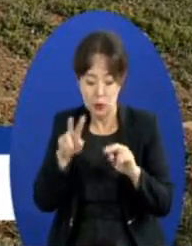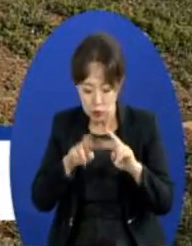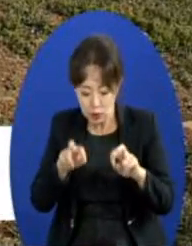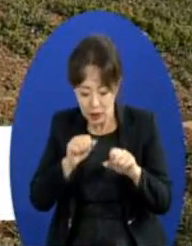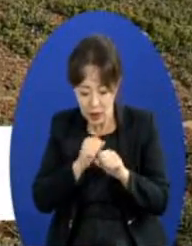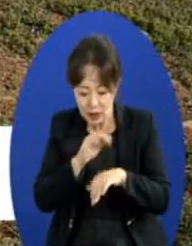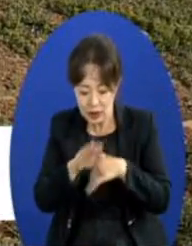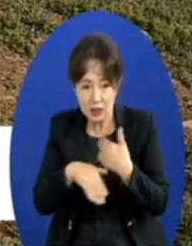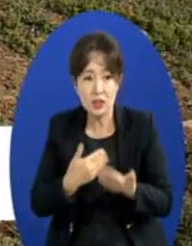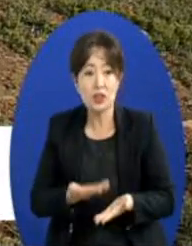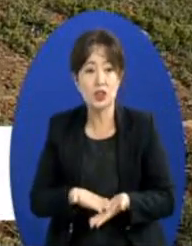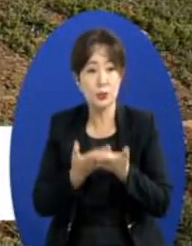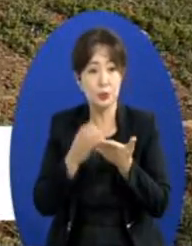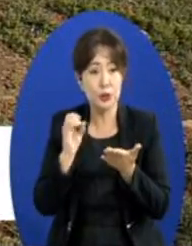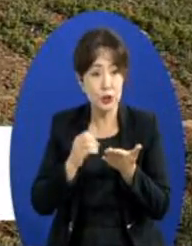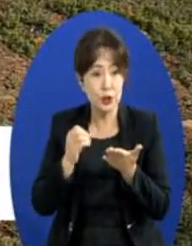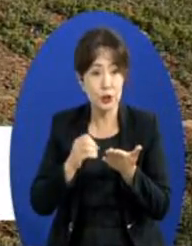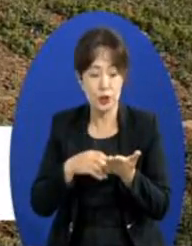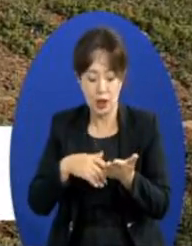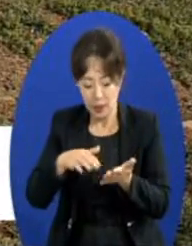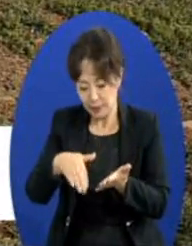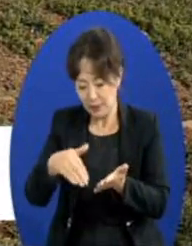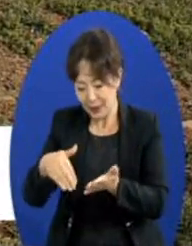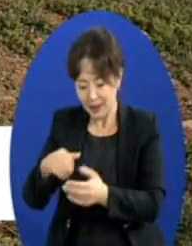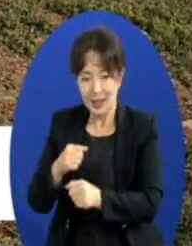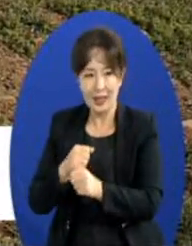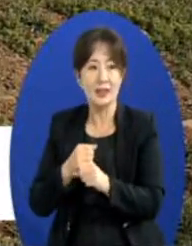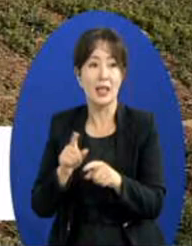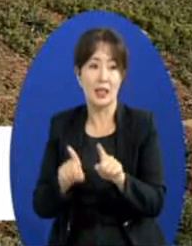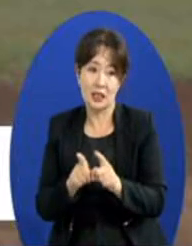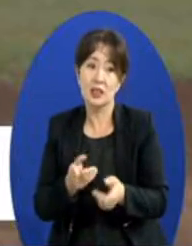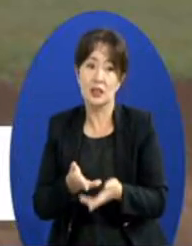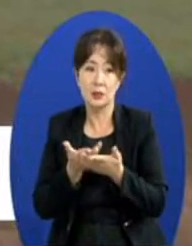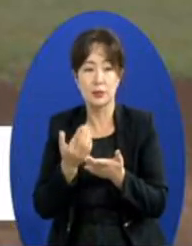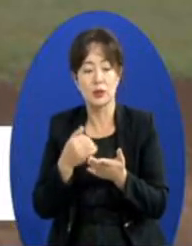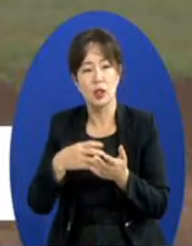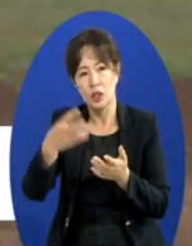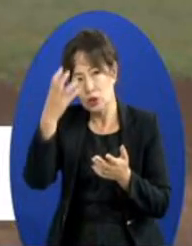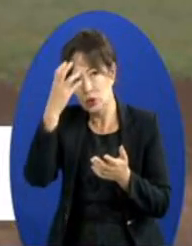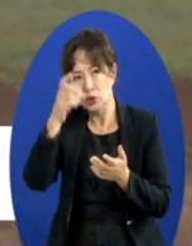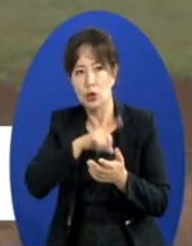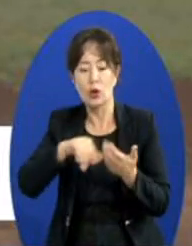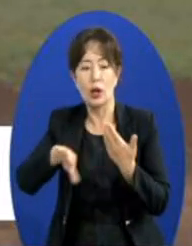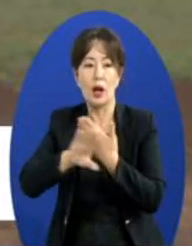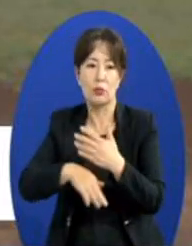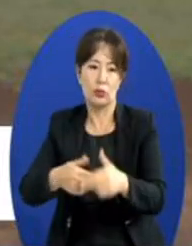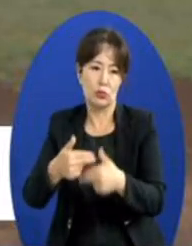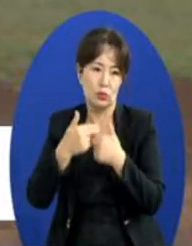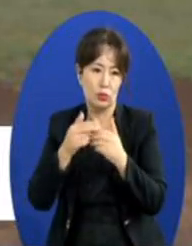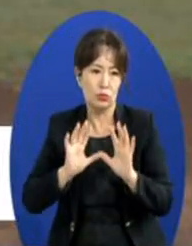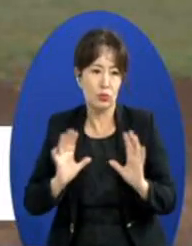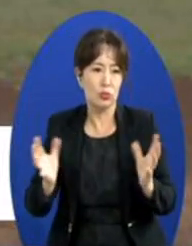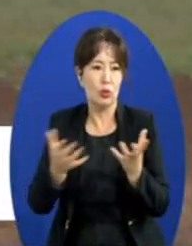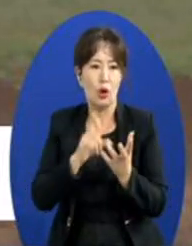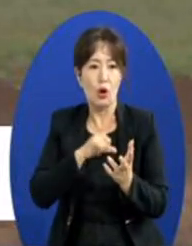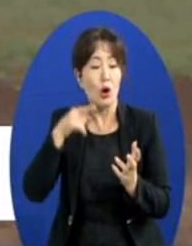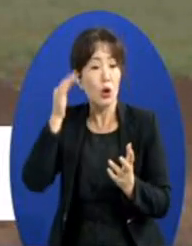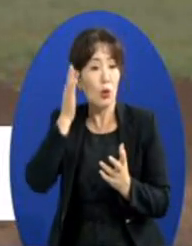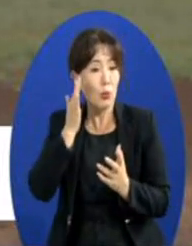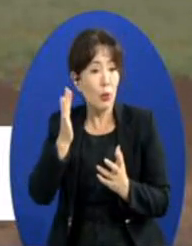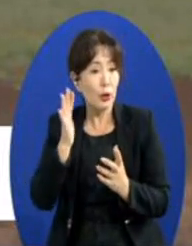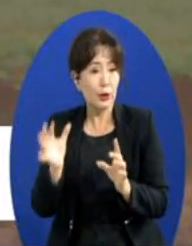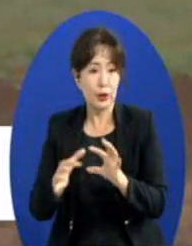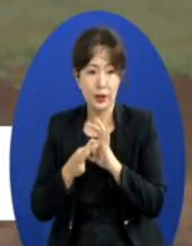судалгаа шинжилгээний ажлын дэмжих ёстой. За мөн одоо малтлах шинжилгээний ажлын гэсэн дэмжиж ингэж төр хамгаалалтанд авч тодорхой